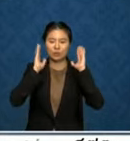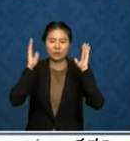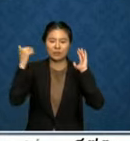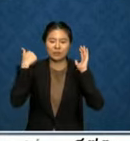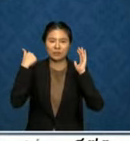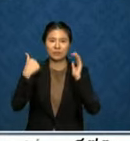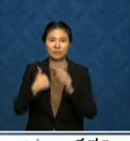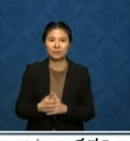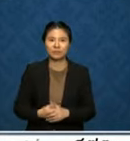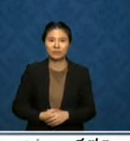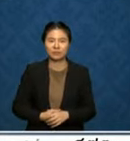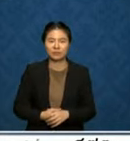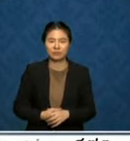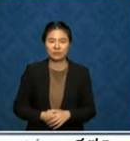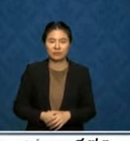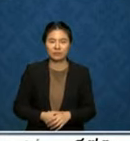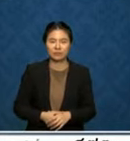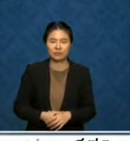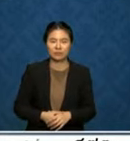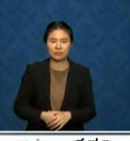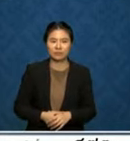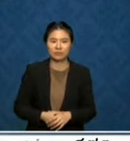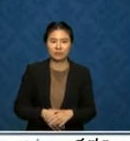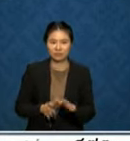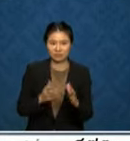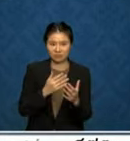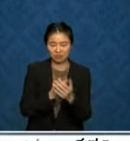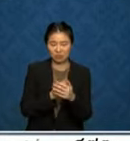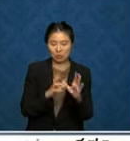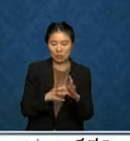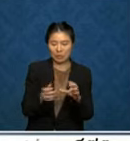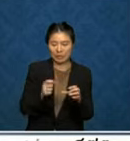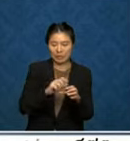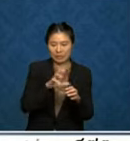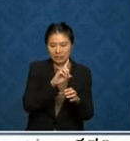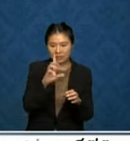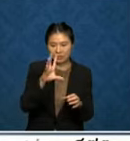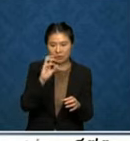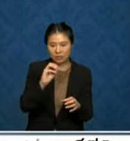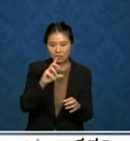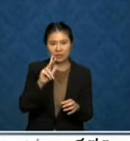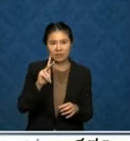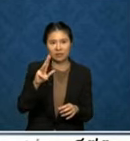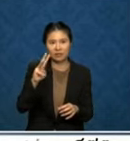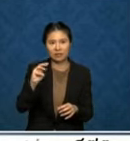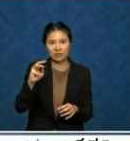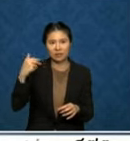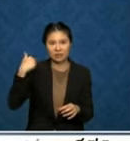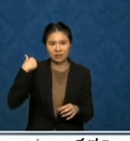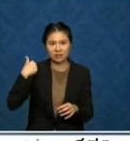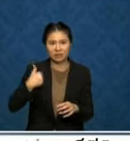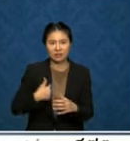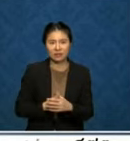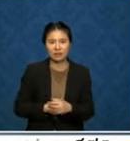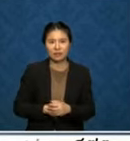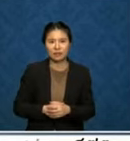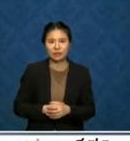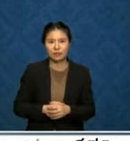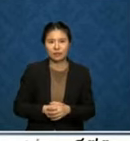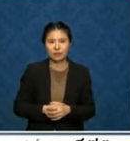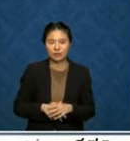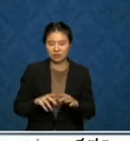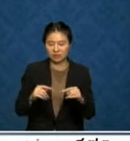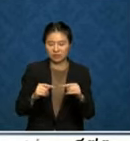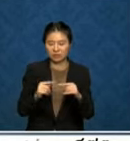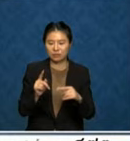อย่างมีอยู่สัก150กรัมเนี่ยก็จะใส่ตัวเลขเยอะๆบอกว่าเป็น 150,000 มิลลิกรั